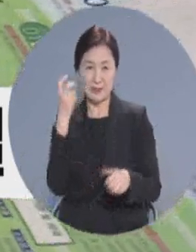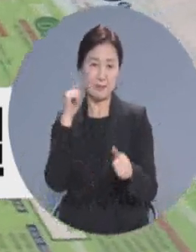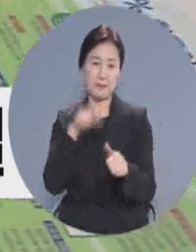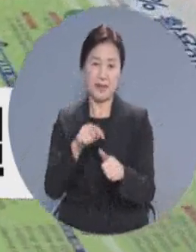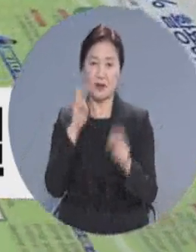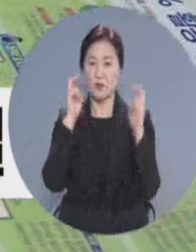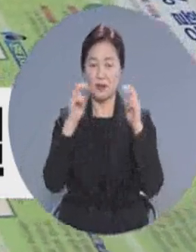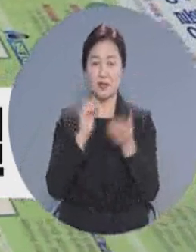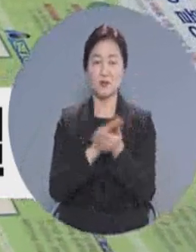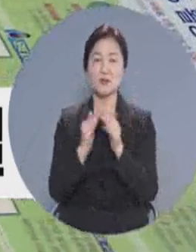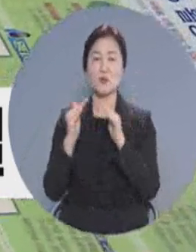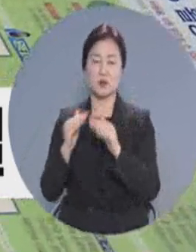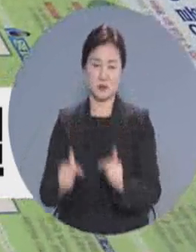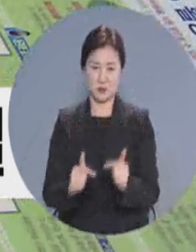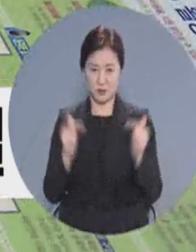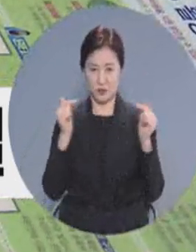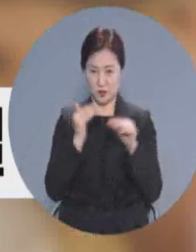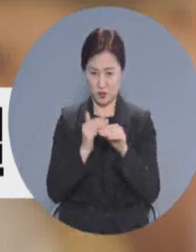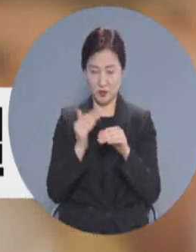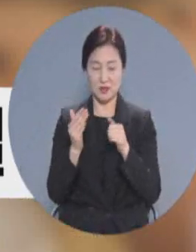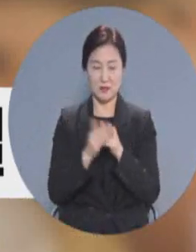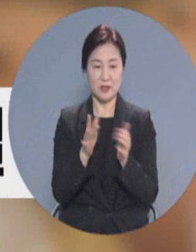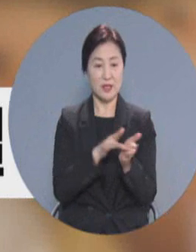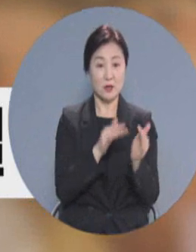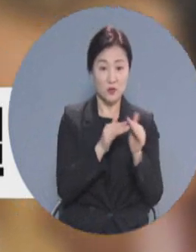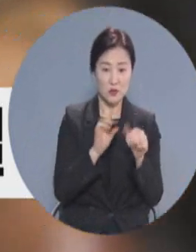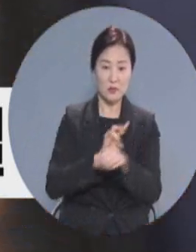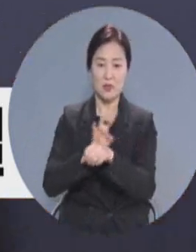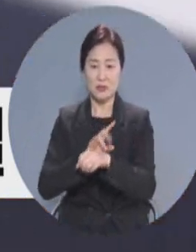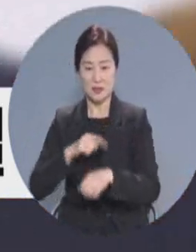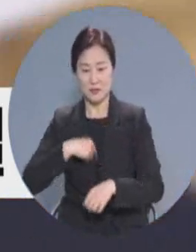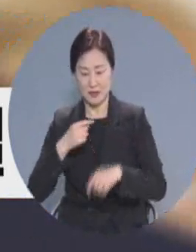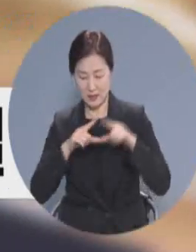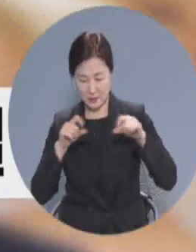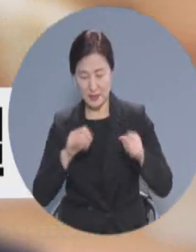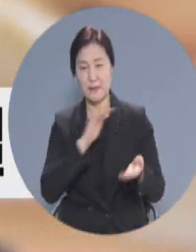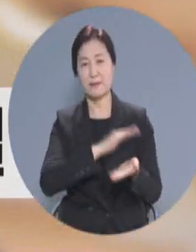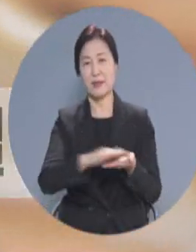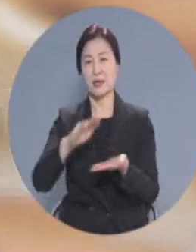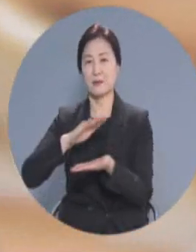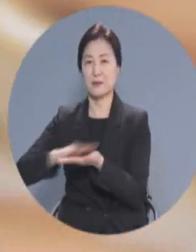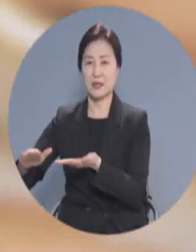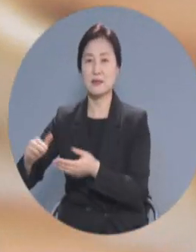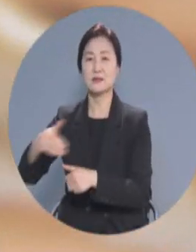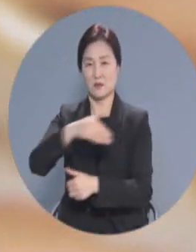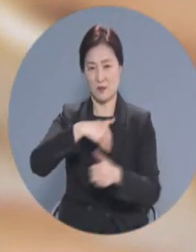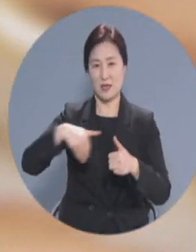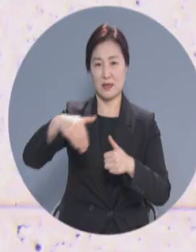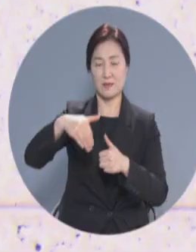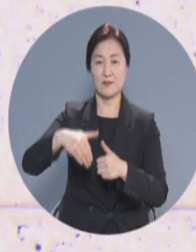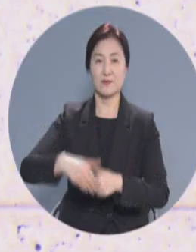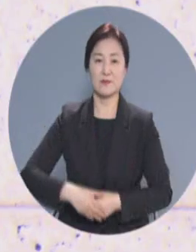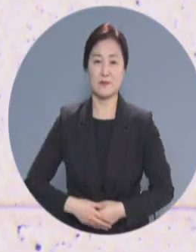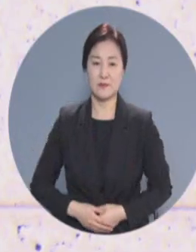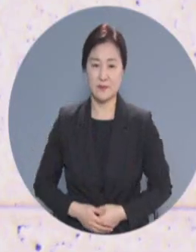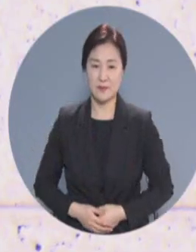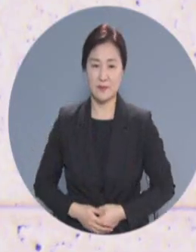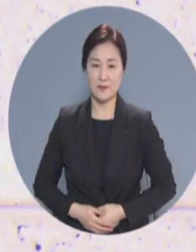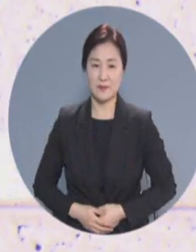회사와 유치원 등도 늘면서 편의점과 약국의 자가검사 키트는 대부분 품절된 상태입니다.